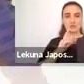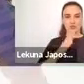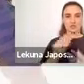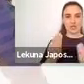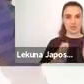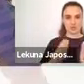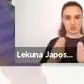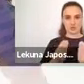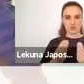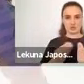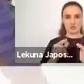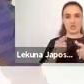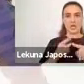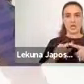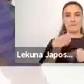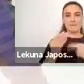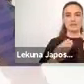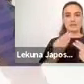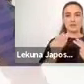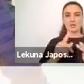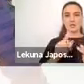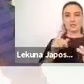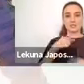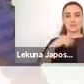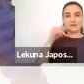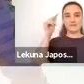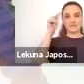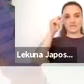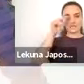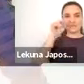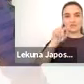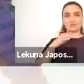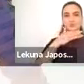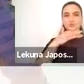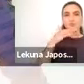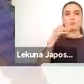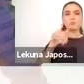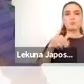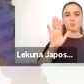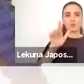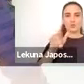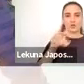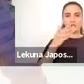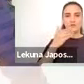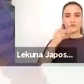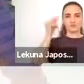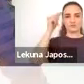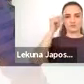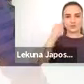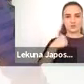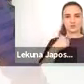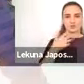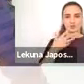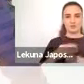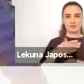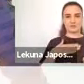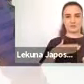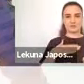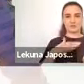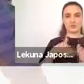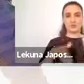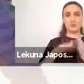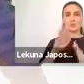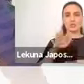თამაში, ამ თამაშში რასაც ვისწავლი, ის ბევრად მარტივად ათვისებადი ხდება ჩემთვის და ბევრად